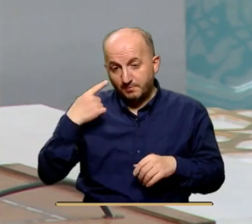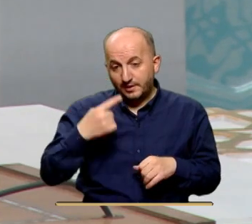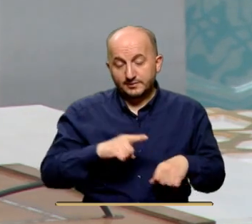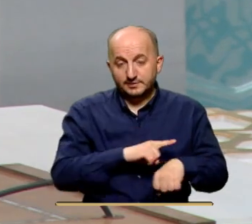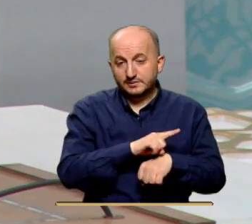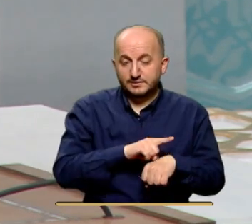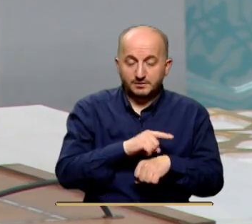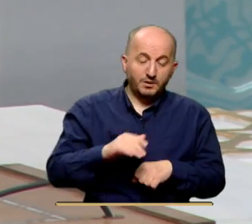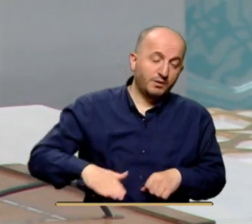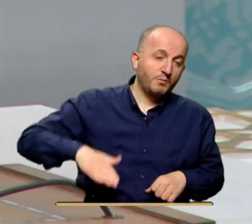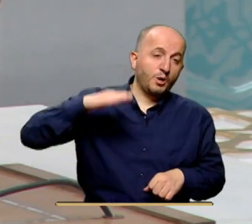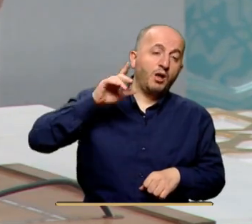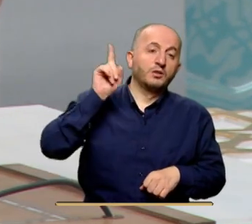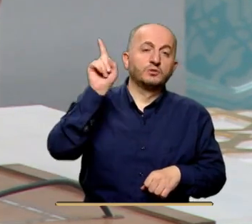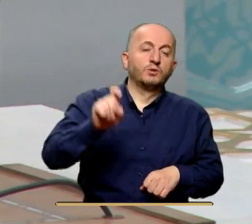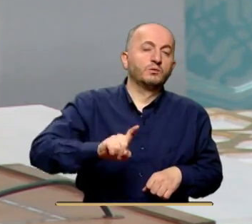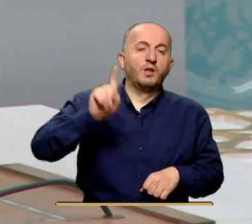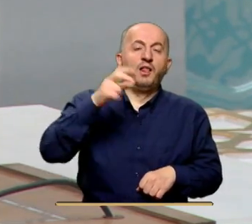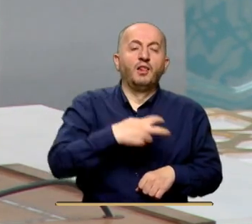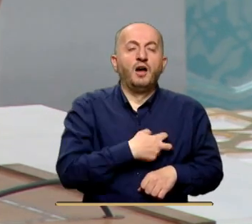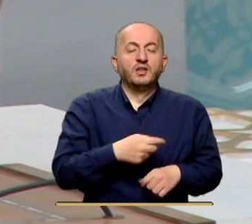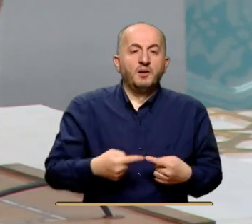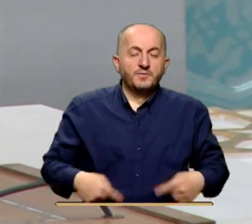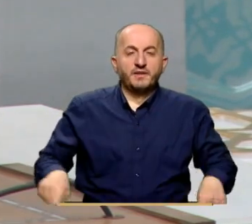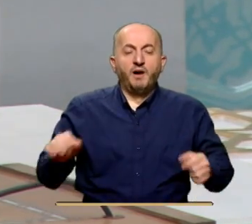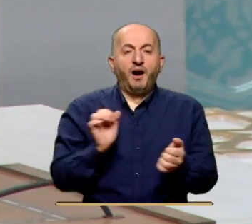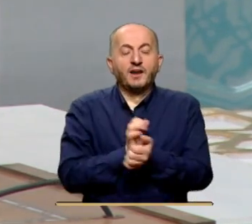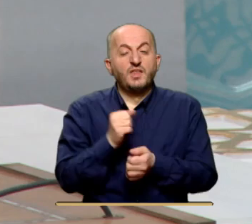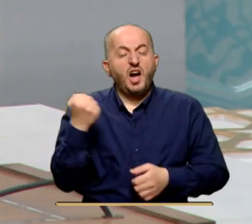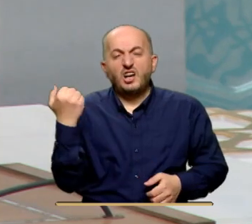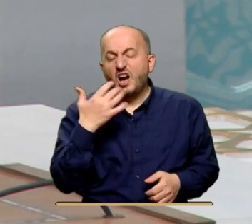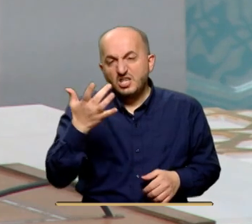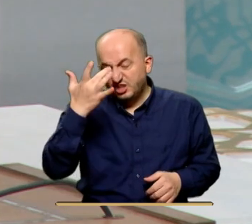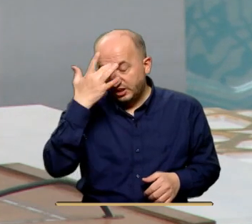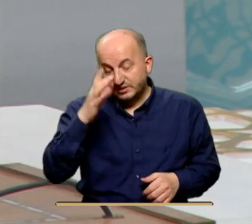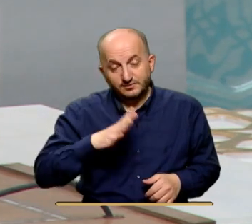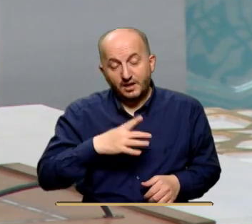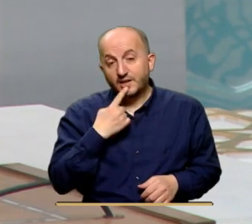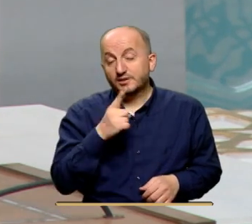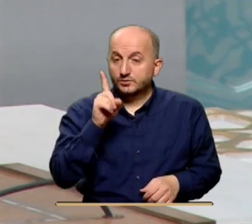zaman büyüklerinize sorun Allah aşkına, bizim aileden kaç şehit var diye sorun.